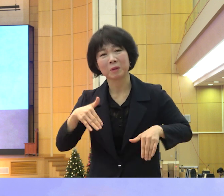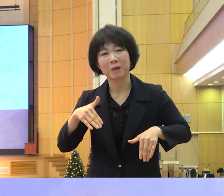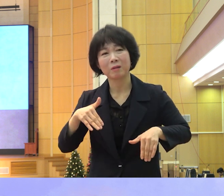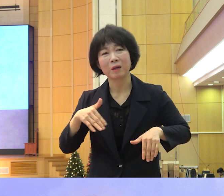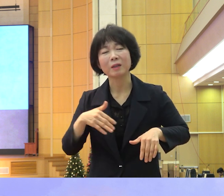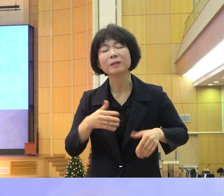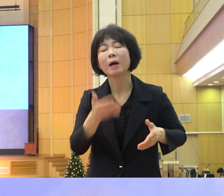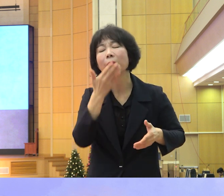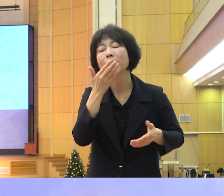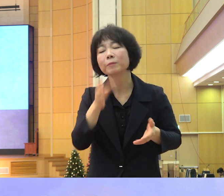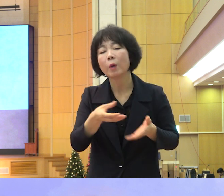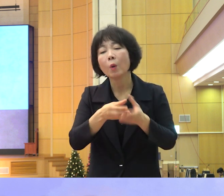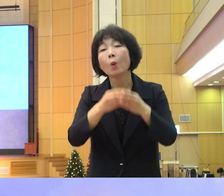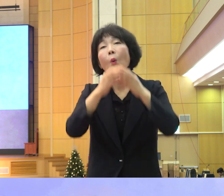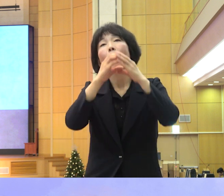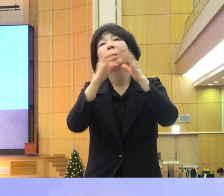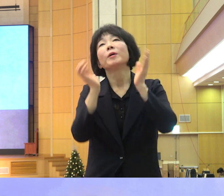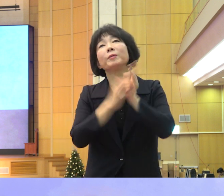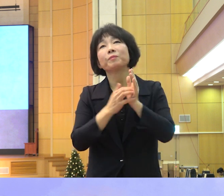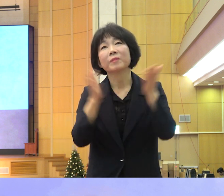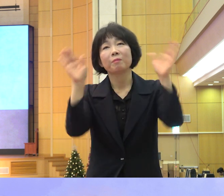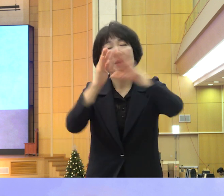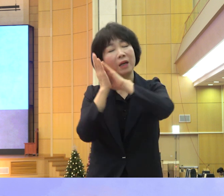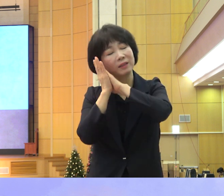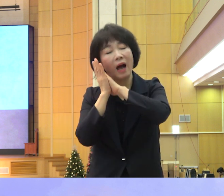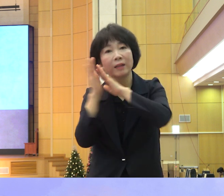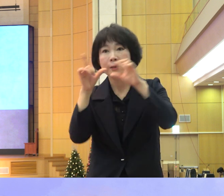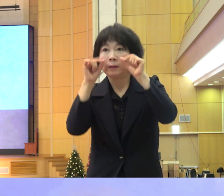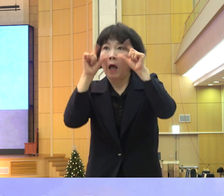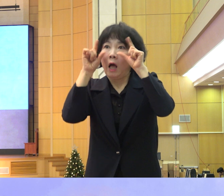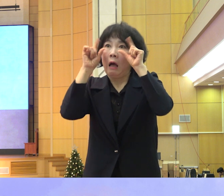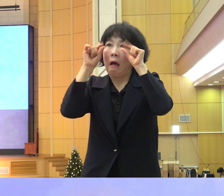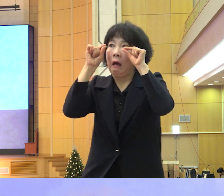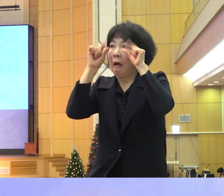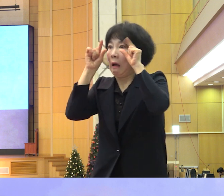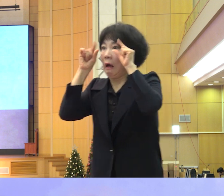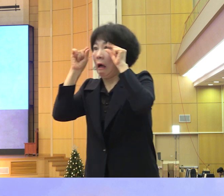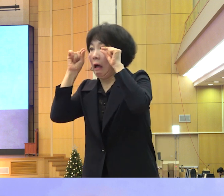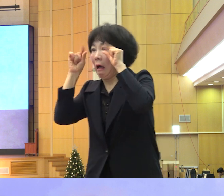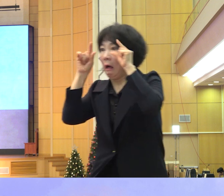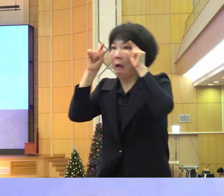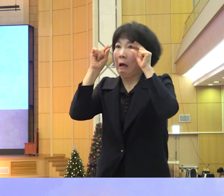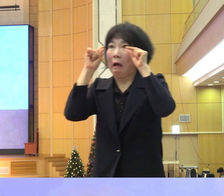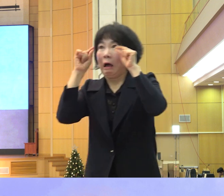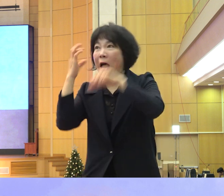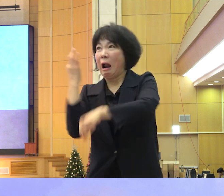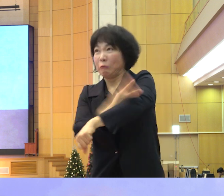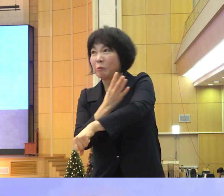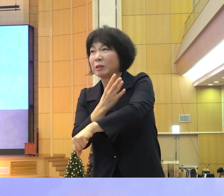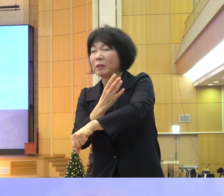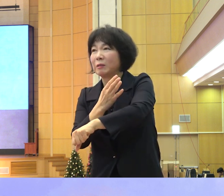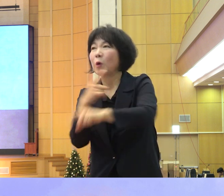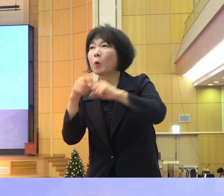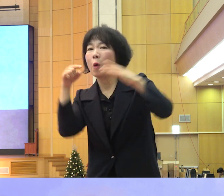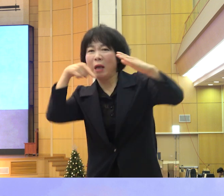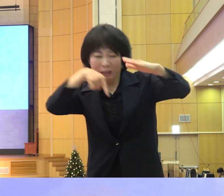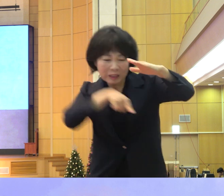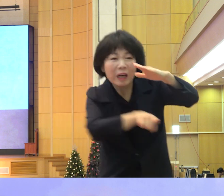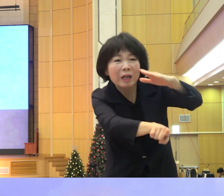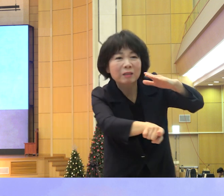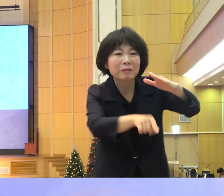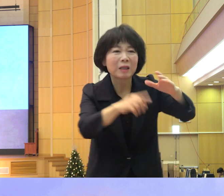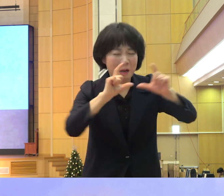와. 나와가지고 교회 강대상에 올라가서 밤새도록